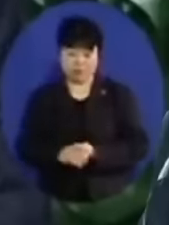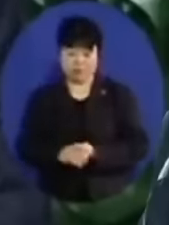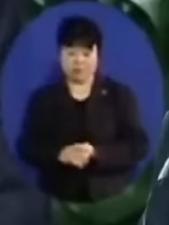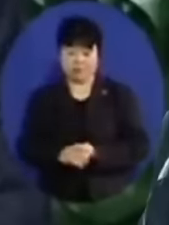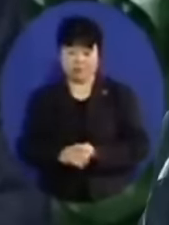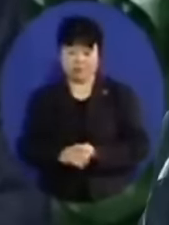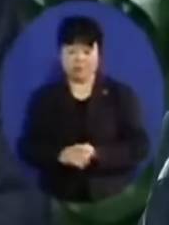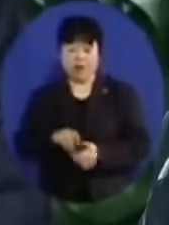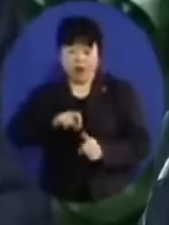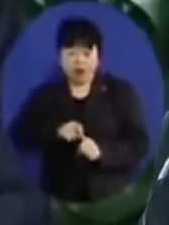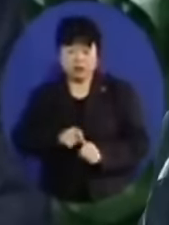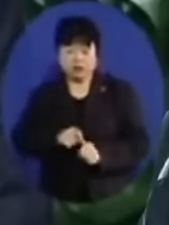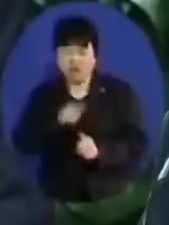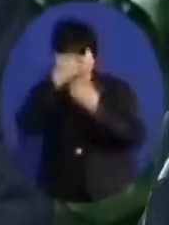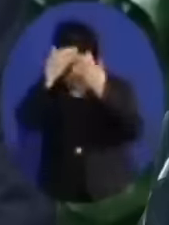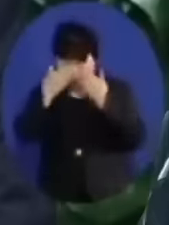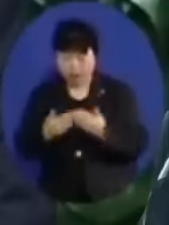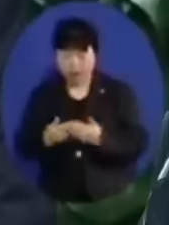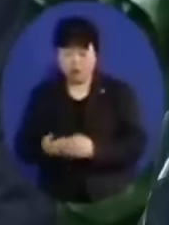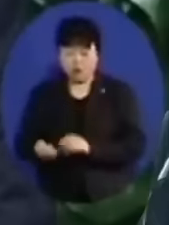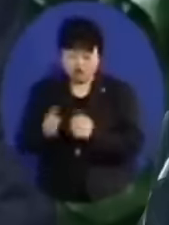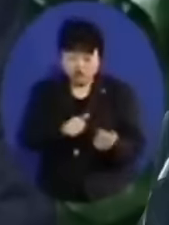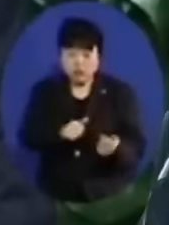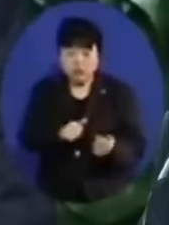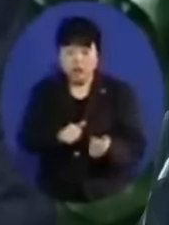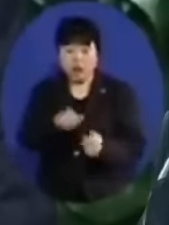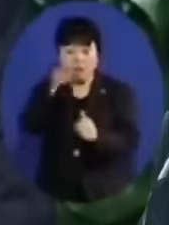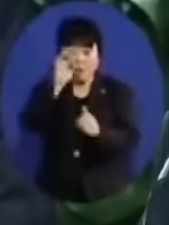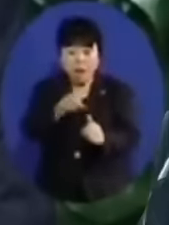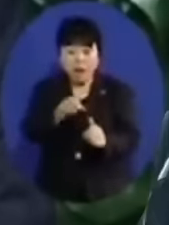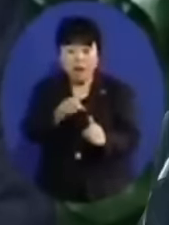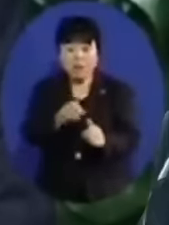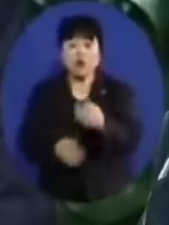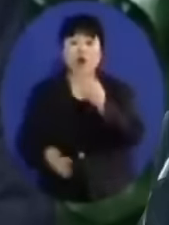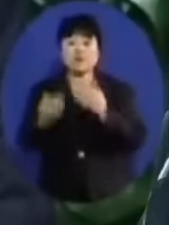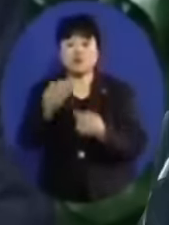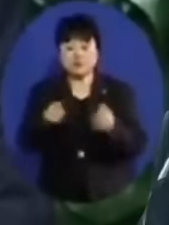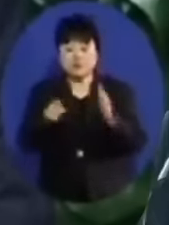강제노동 수용소에 잡아넣고 죽인다고 해서 불이 끄이지 않습니다.